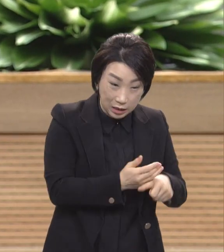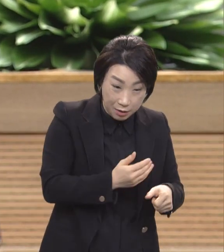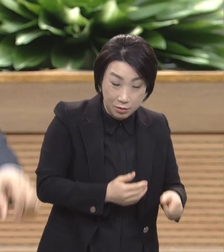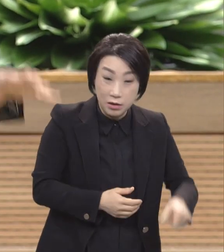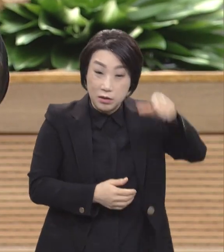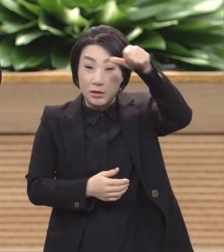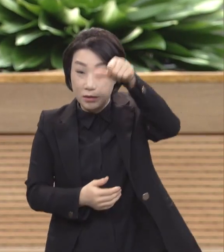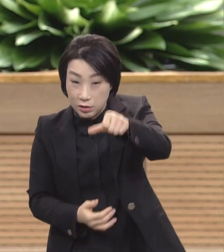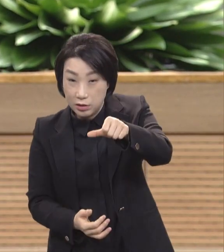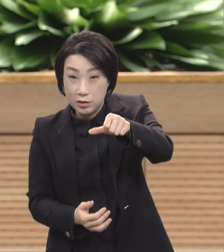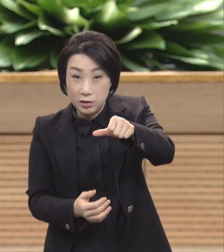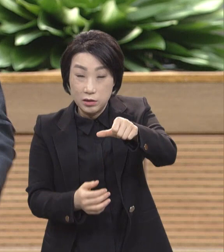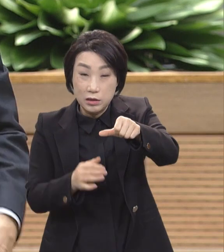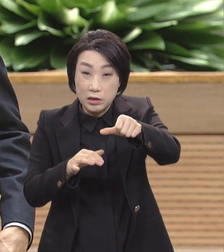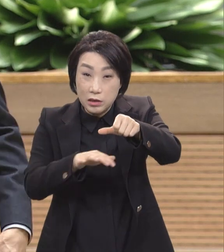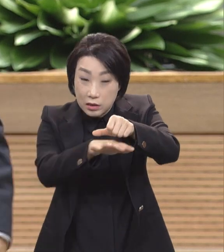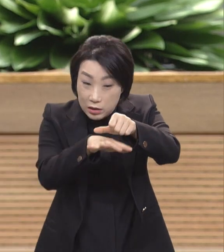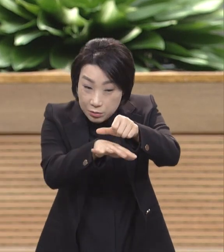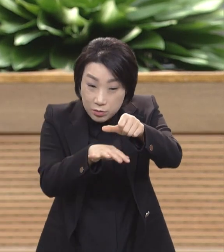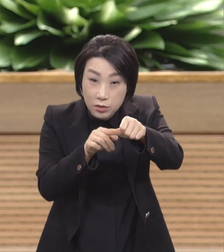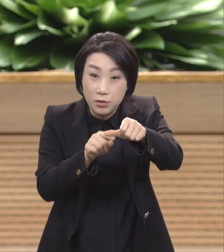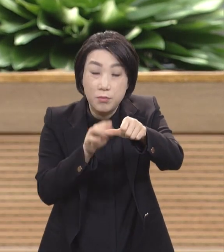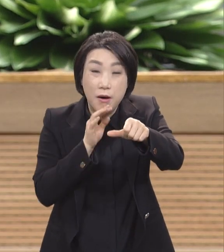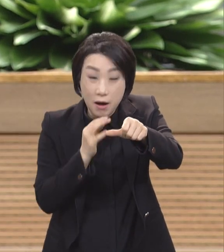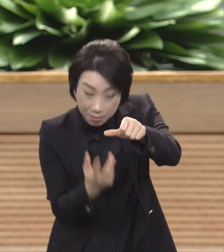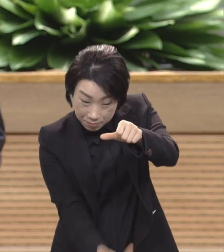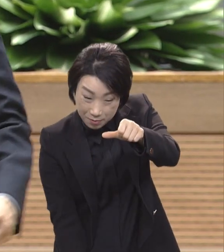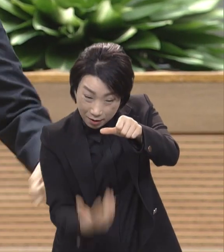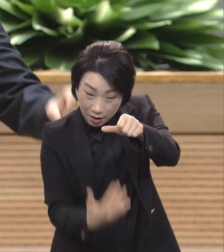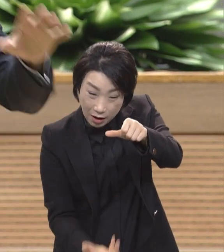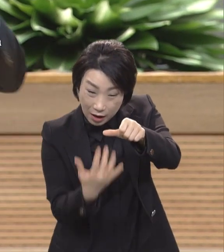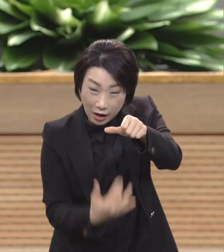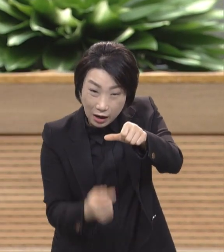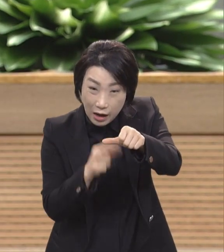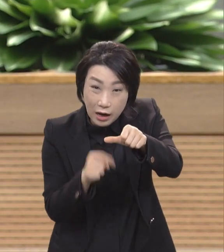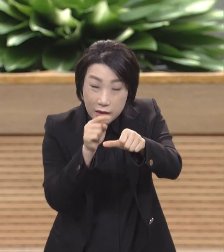잡아서 얹어놓고 밑에서 불을 떼서